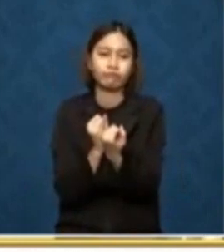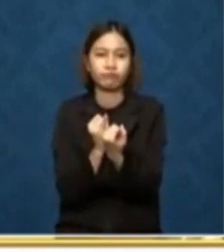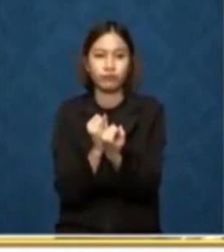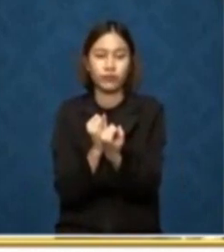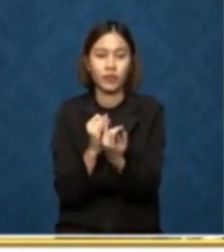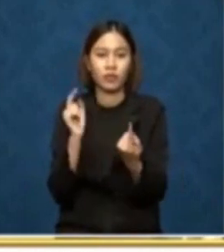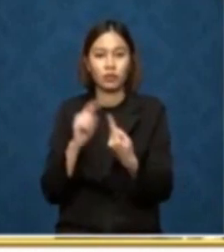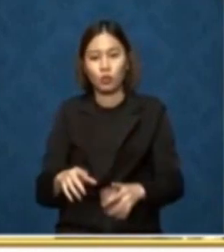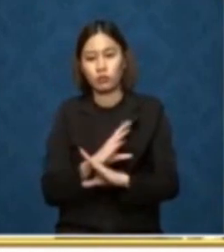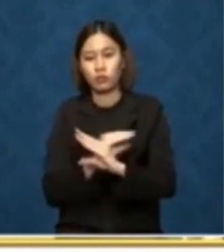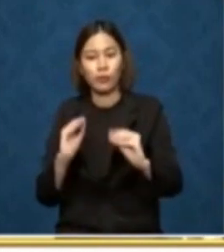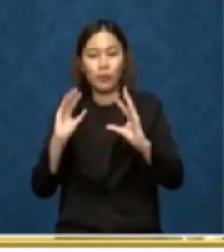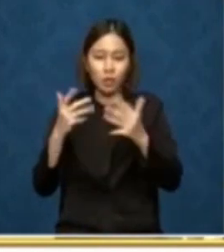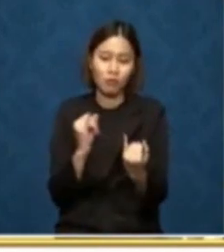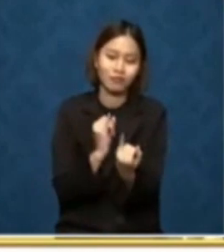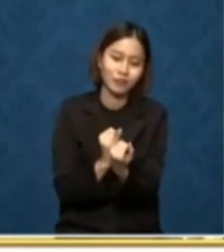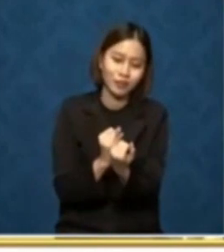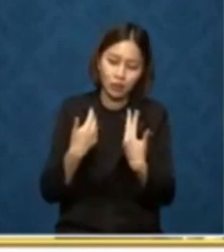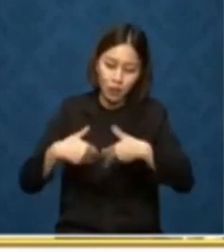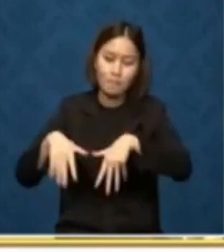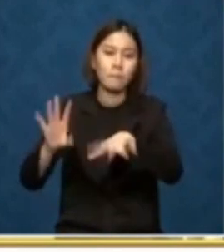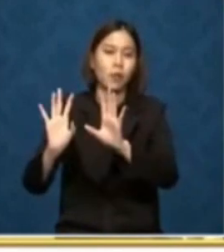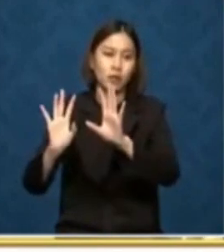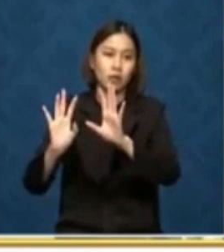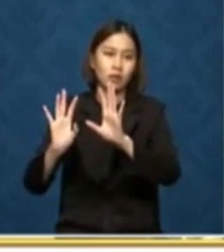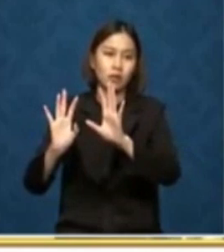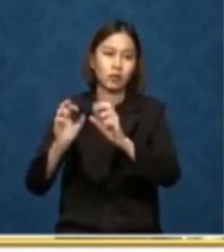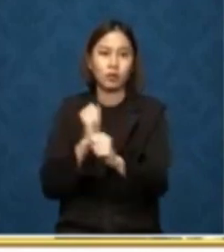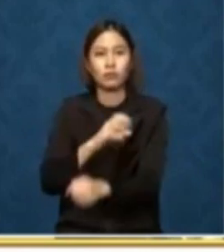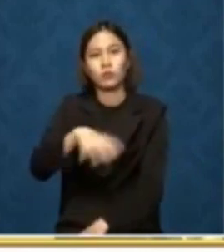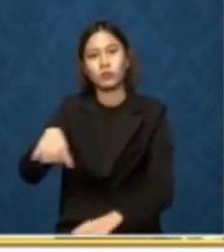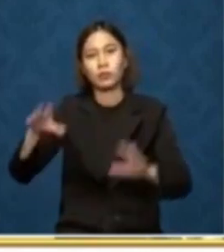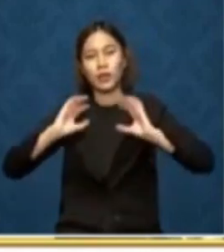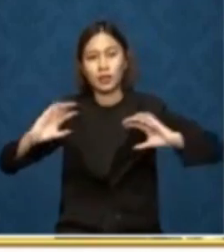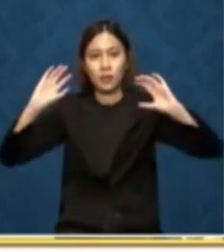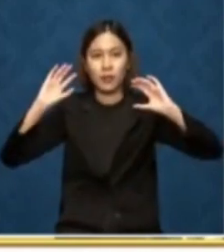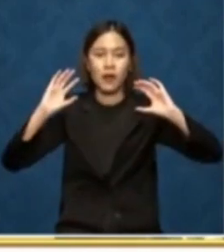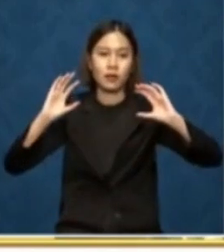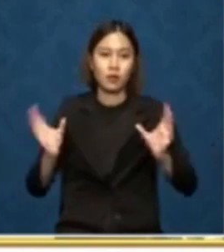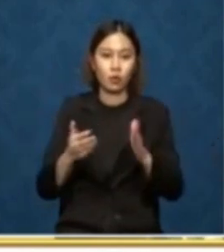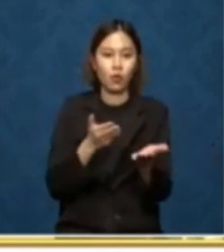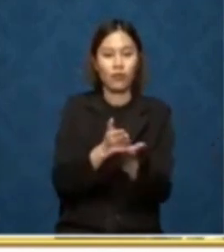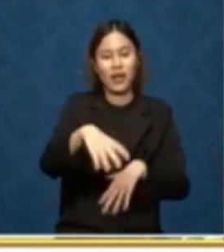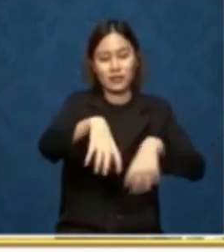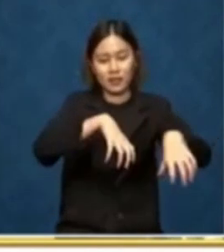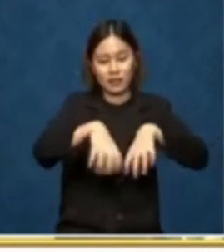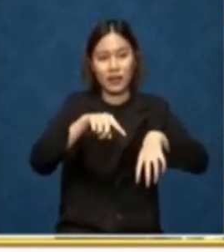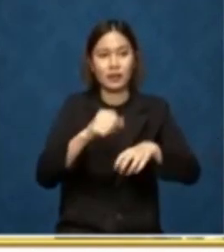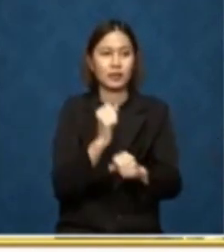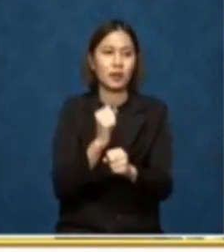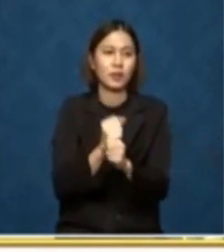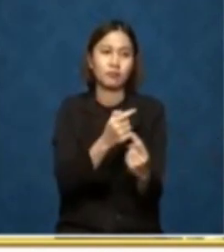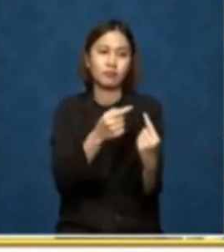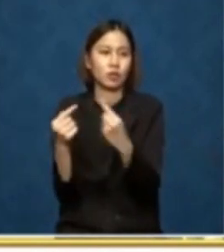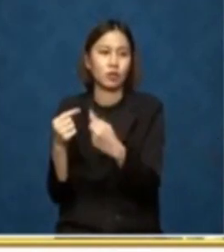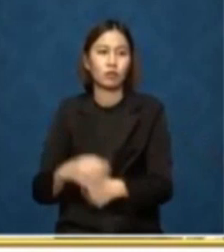ับ accusถานการณคามไมสงบเหานั้นและก็ปล่อยมือให้กับหน่วยงานราชการ ให้กับรัฐบาล ให้กัฝายบริหารใ